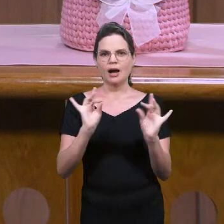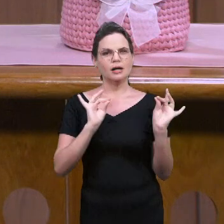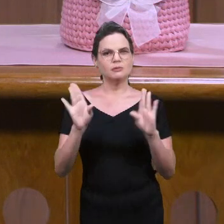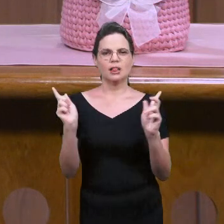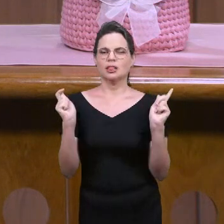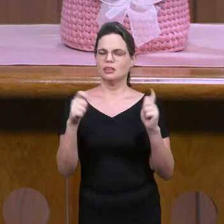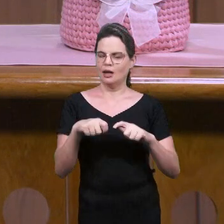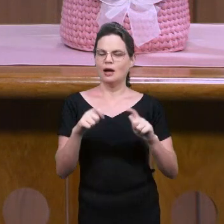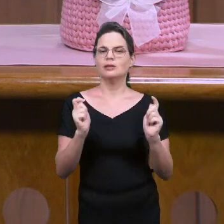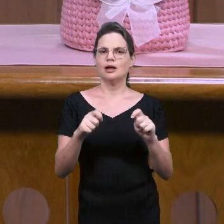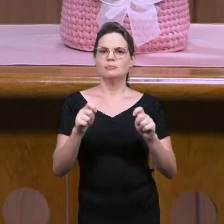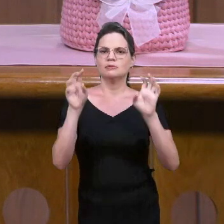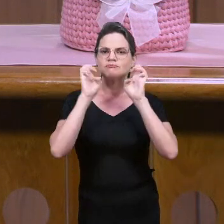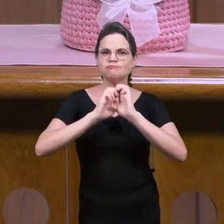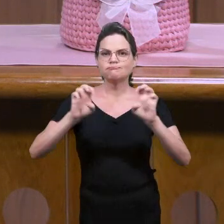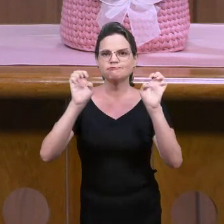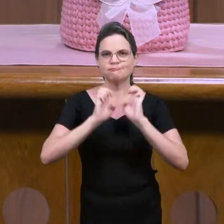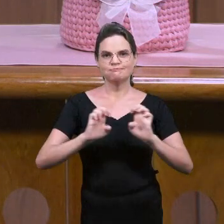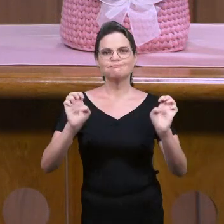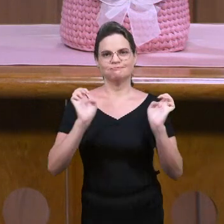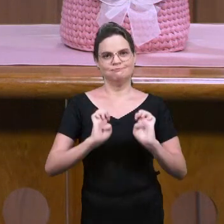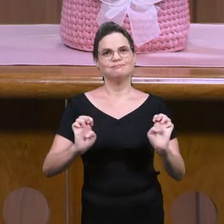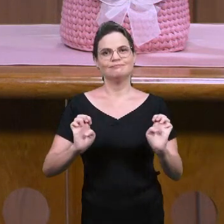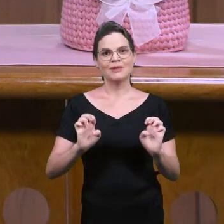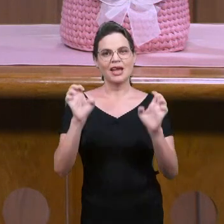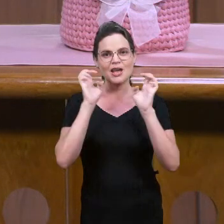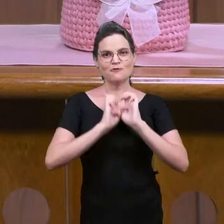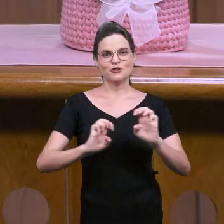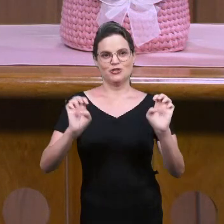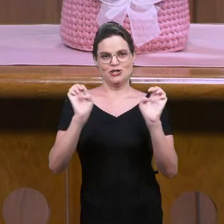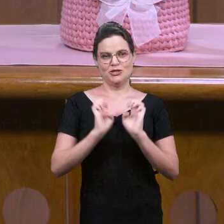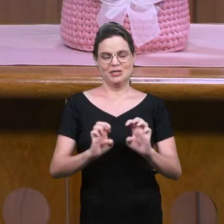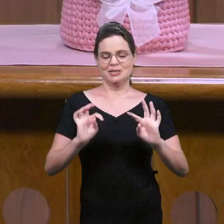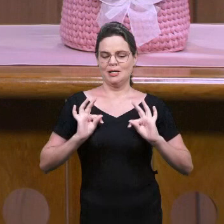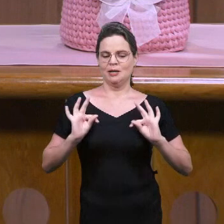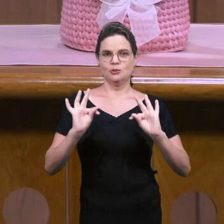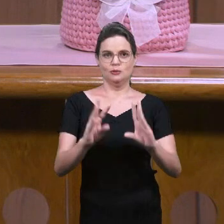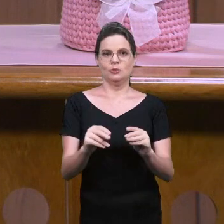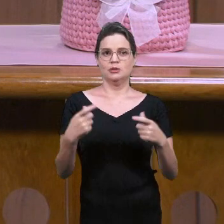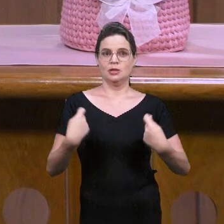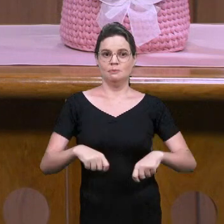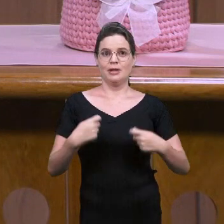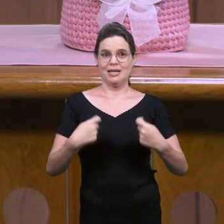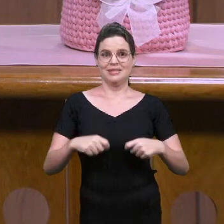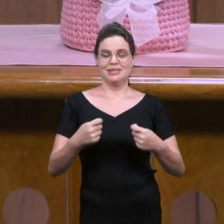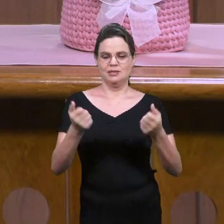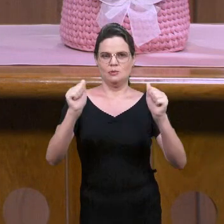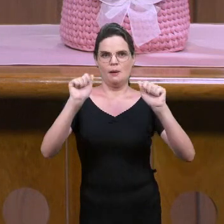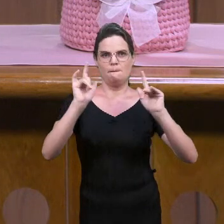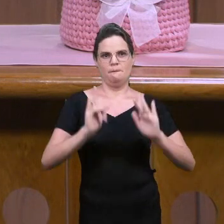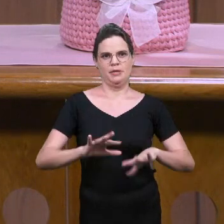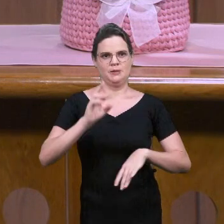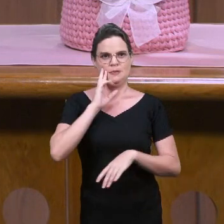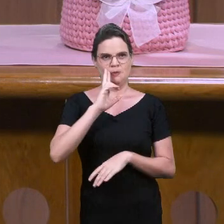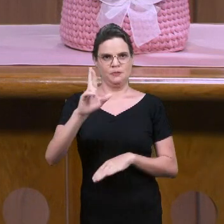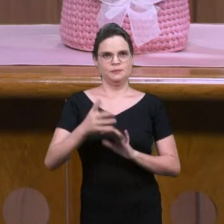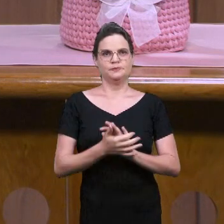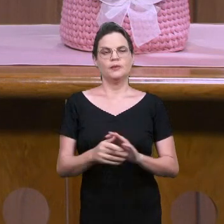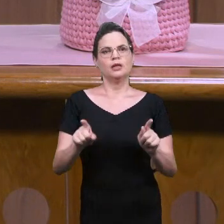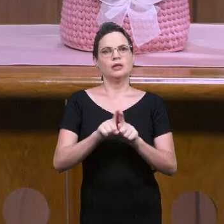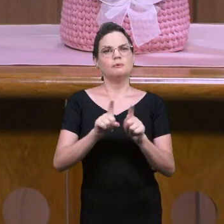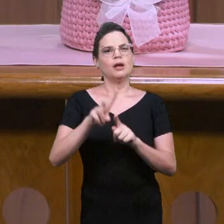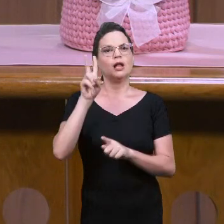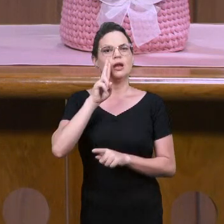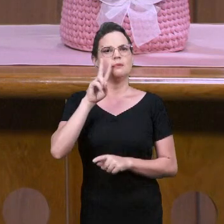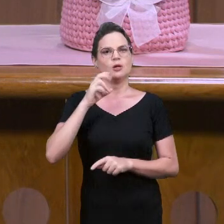cette transmission pour évangéliser, pour l'évangélisation de ceux qui ont besoin de recevoir une bénédiction du Seigneur. Nous rappelons